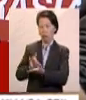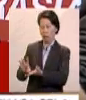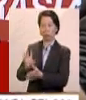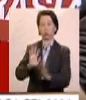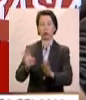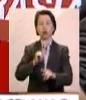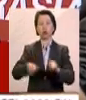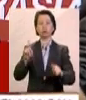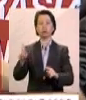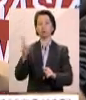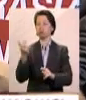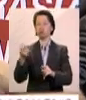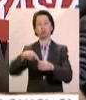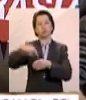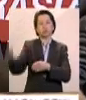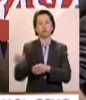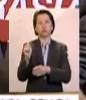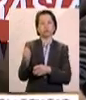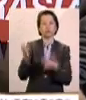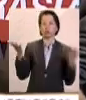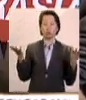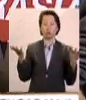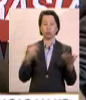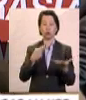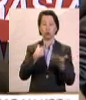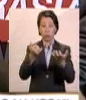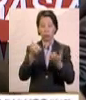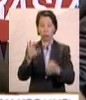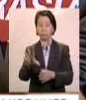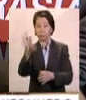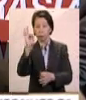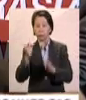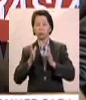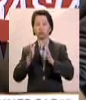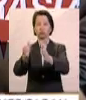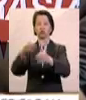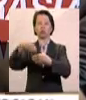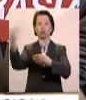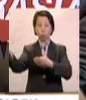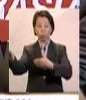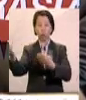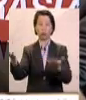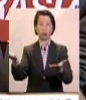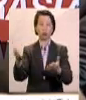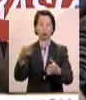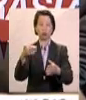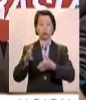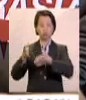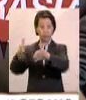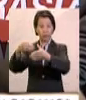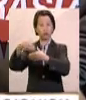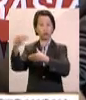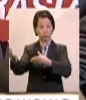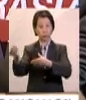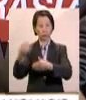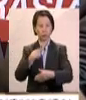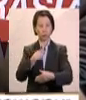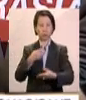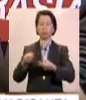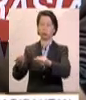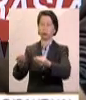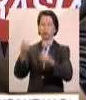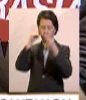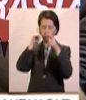mereka yang tender resignation. So, mereka nak memilih jalan di luar. Jalan yang luar itu kita bagi